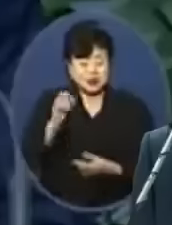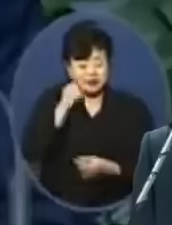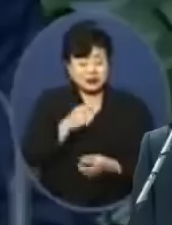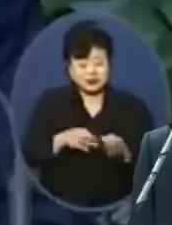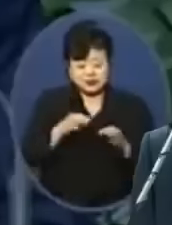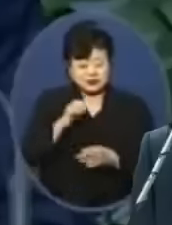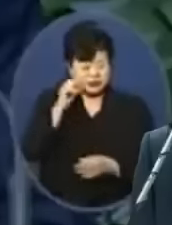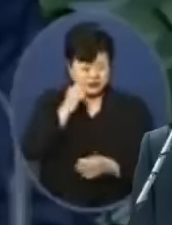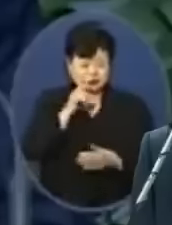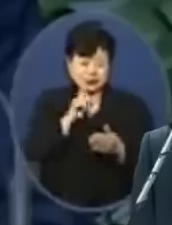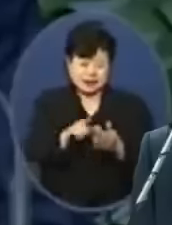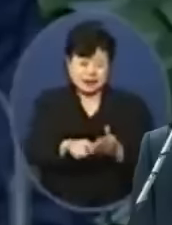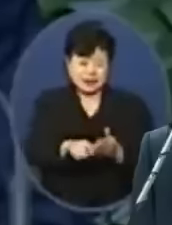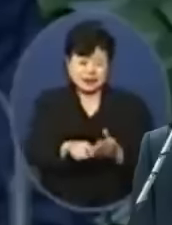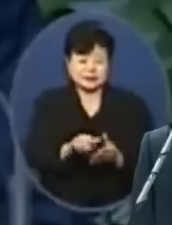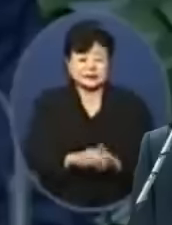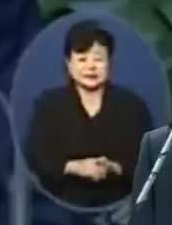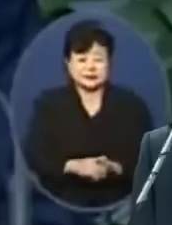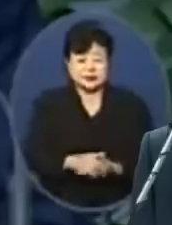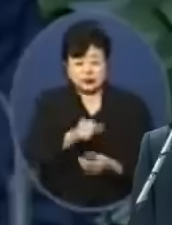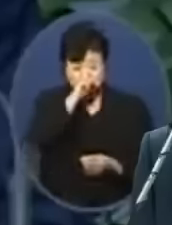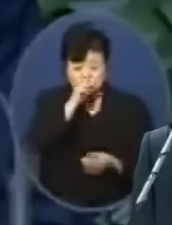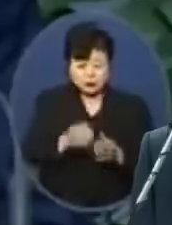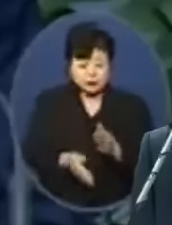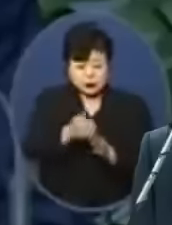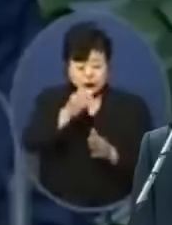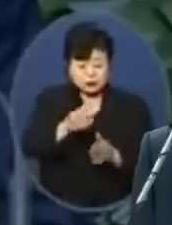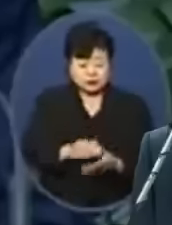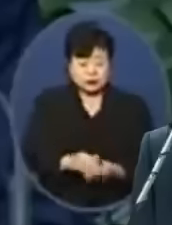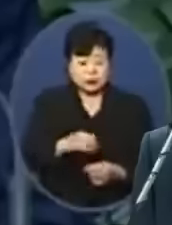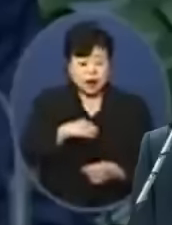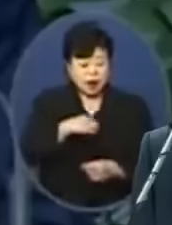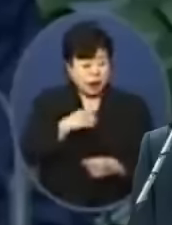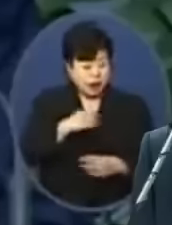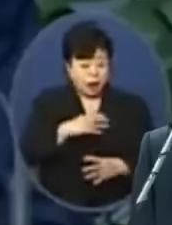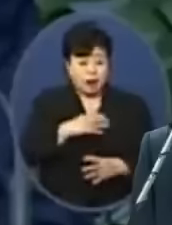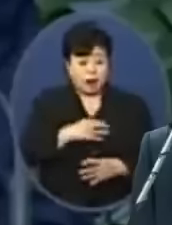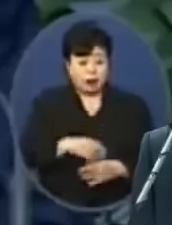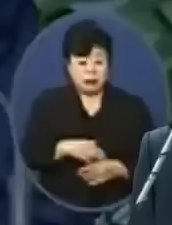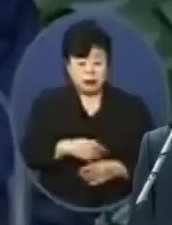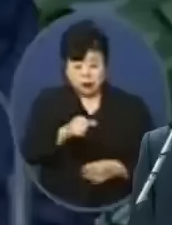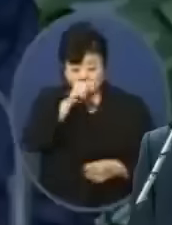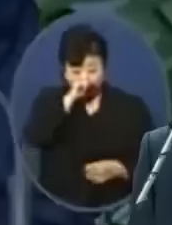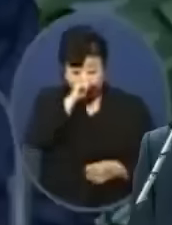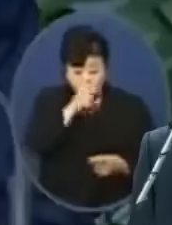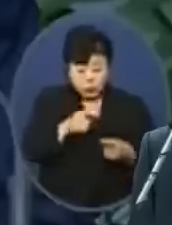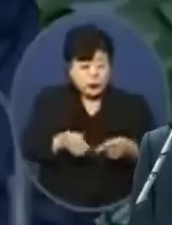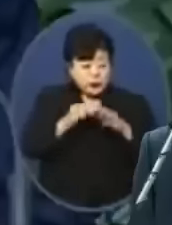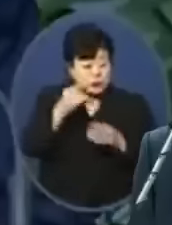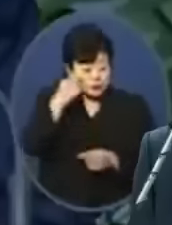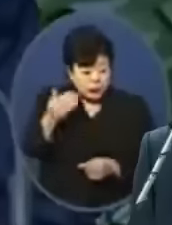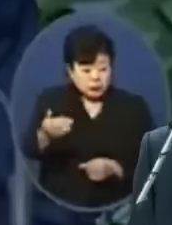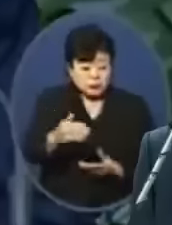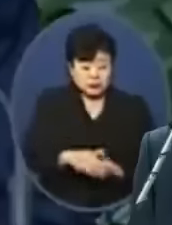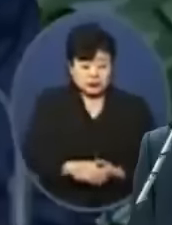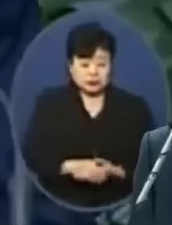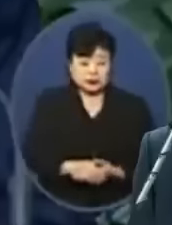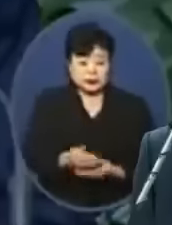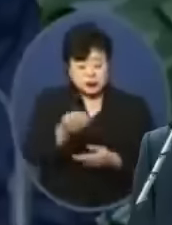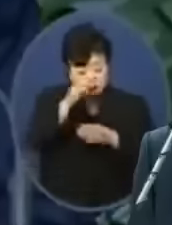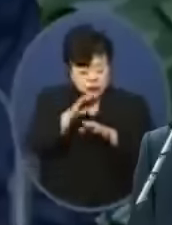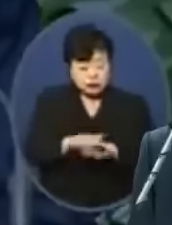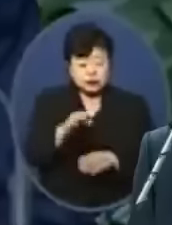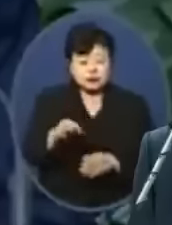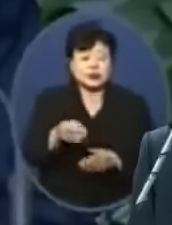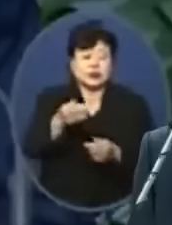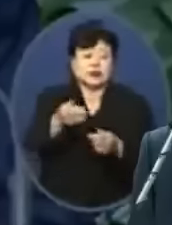경제 상태에 그런 좋은 교회를 지은 것을 보고 내가 감탄을 했습니다. 어떻게 이렇게 좋은 교회를 지으니까 우리 교인들이